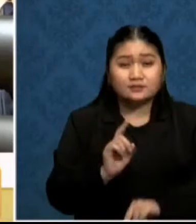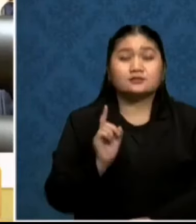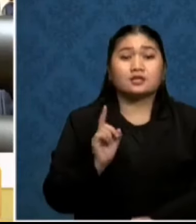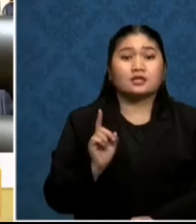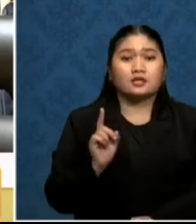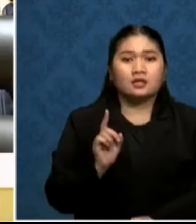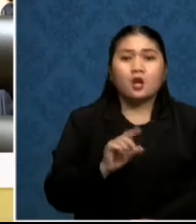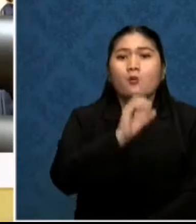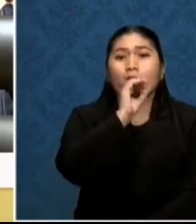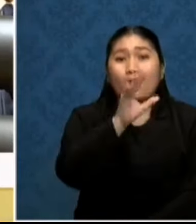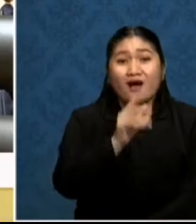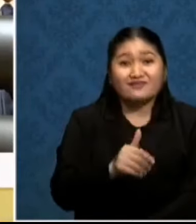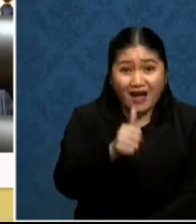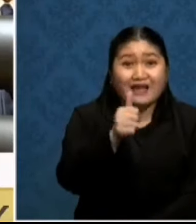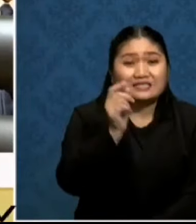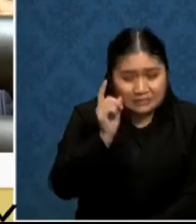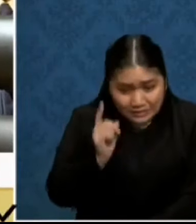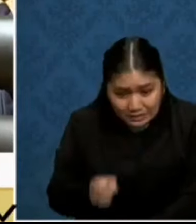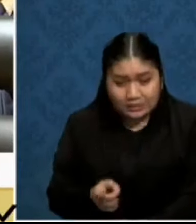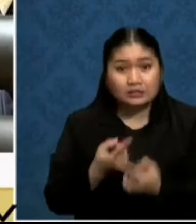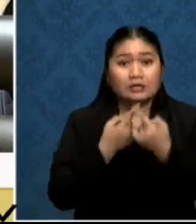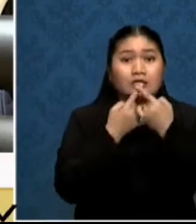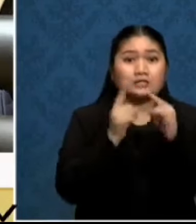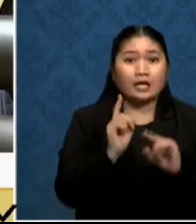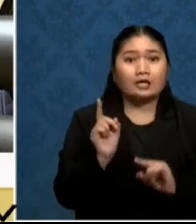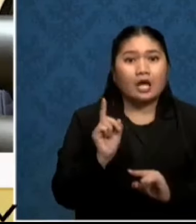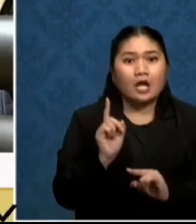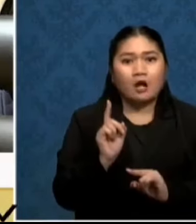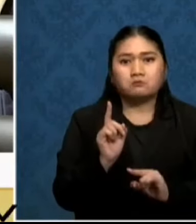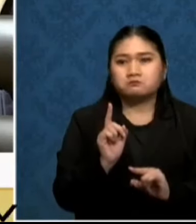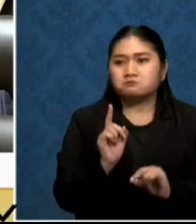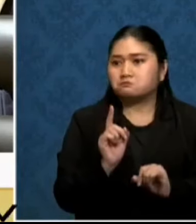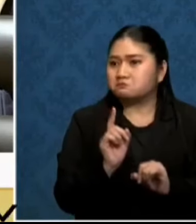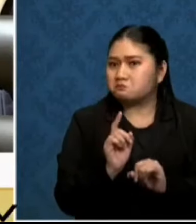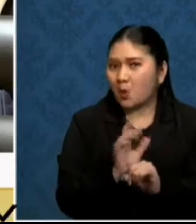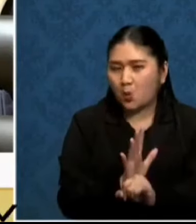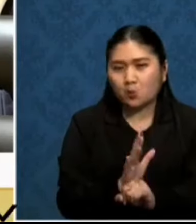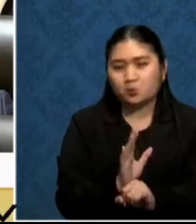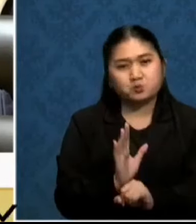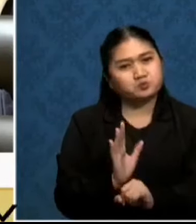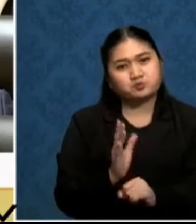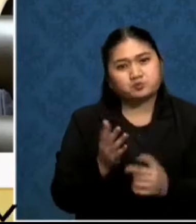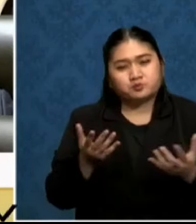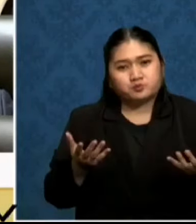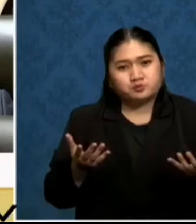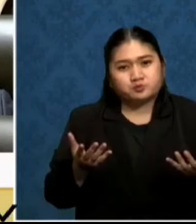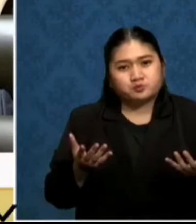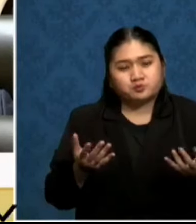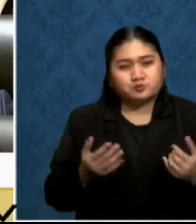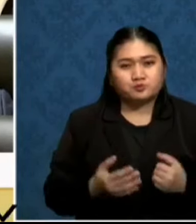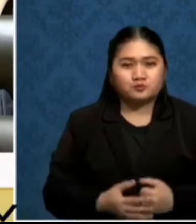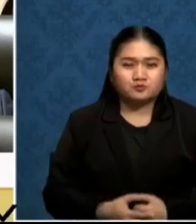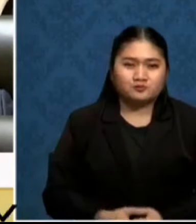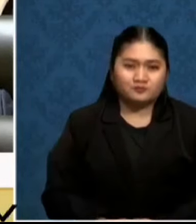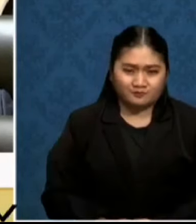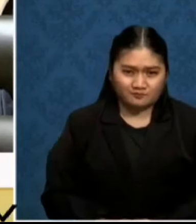ที่บอกว่าจะได้ได้จริงแต่มันได้ไม่คุ้มเสีย